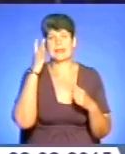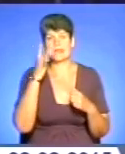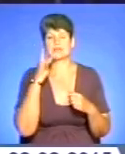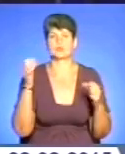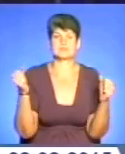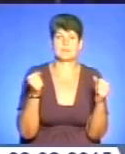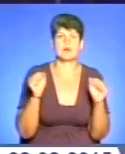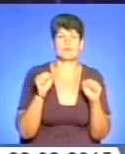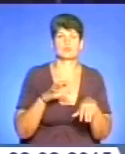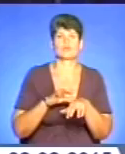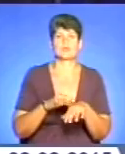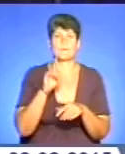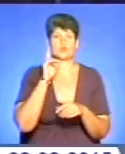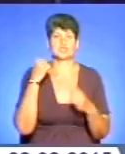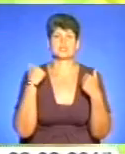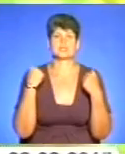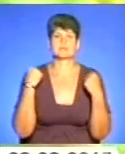також молодіжні спортивні змагання.